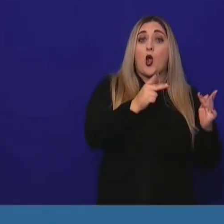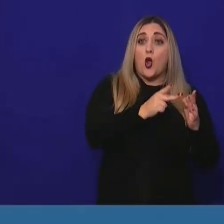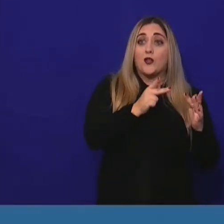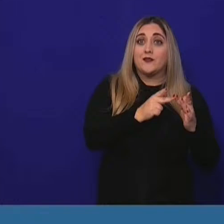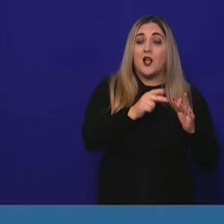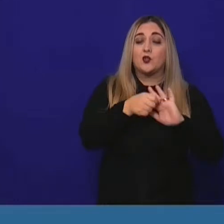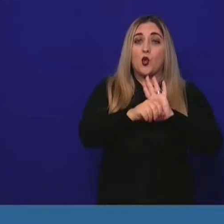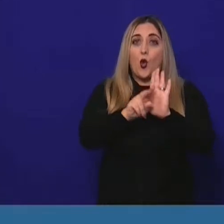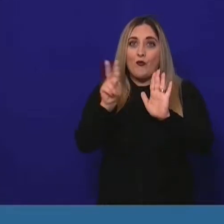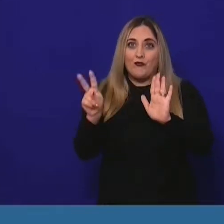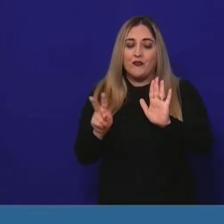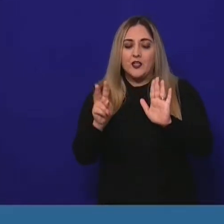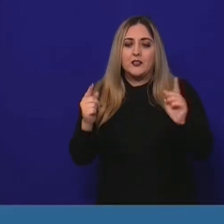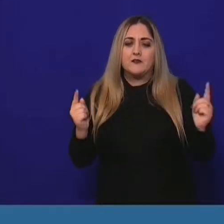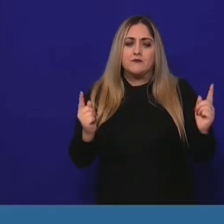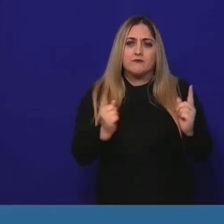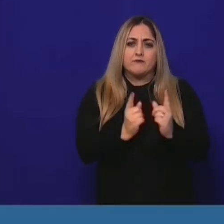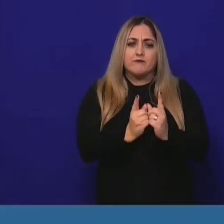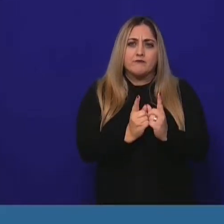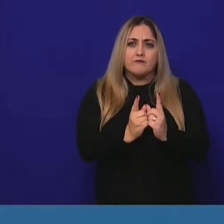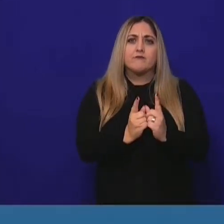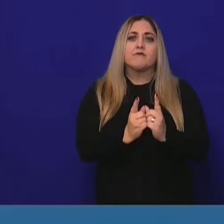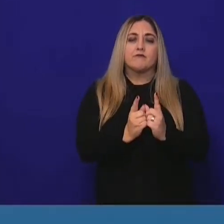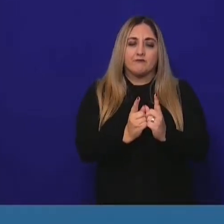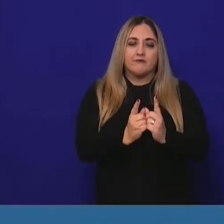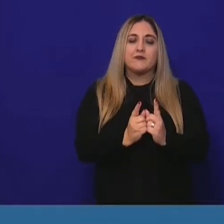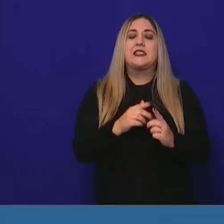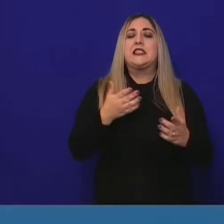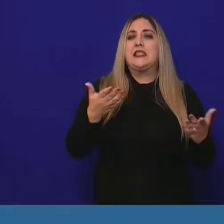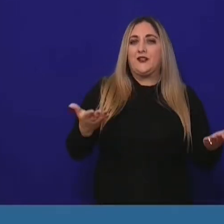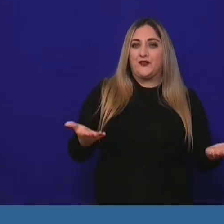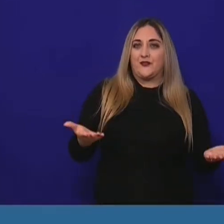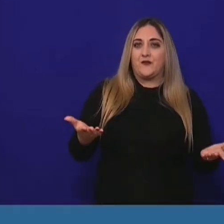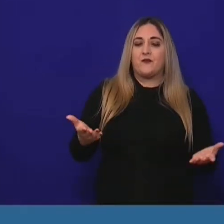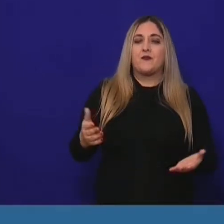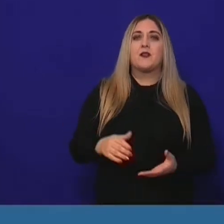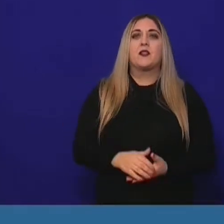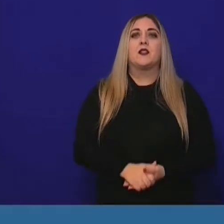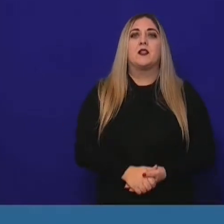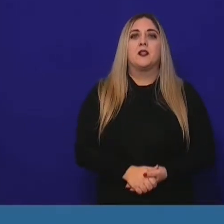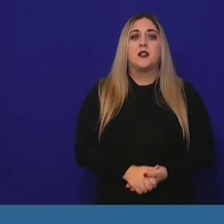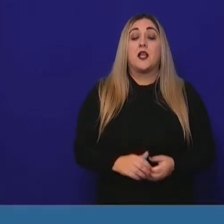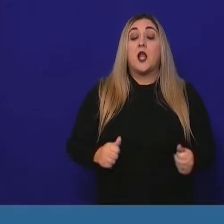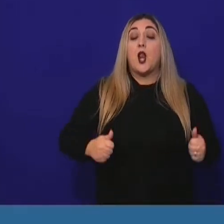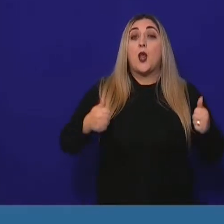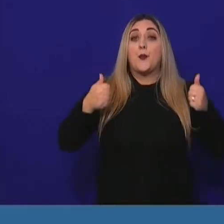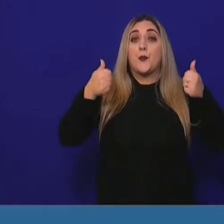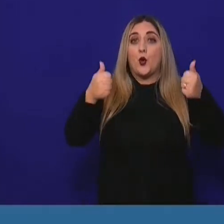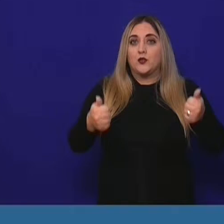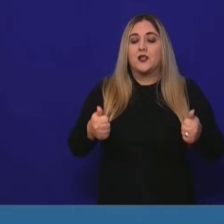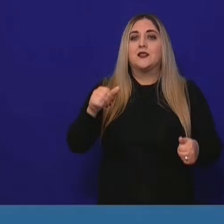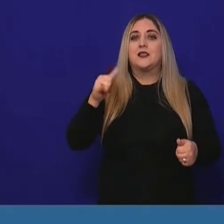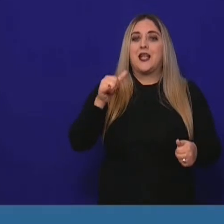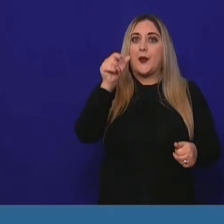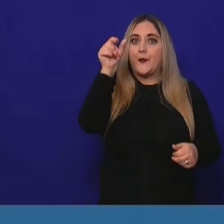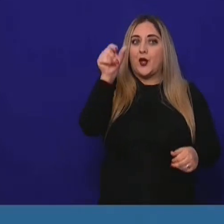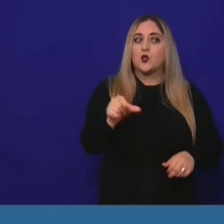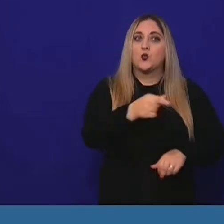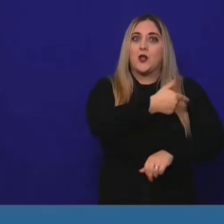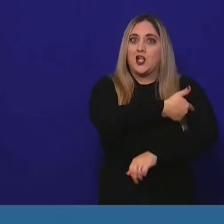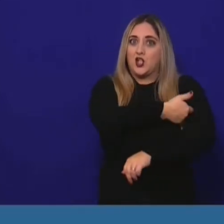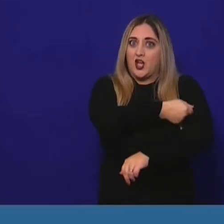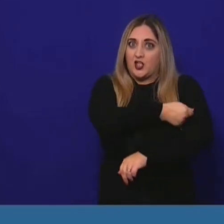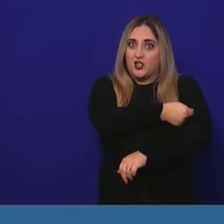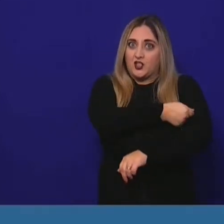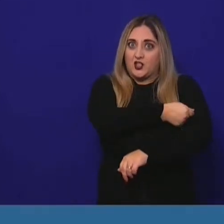persuni oħra li huma pożittivi, diġà wkoll hemm il-pożizzjoni fejn l-ewwel nett iridu niftakru li darba persuna